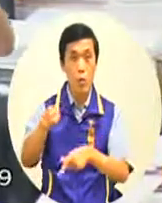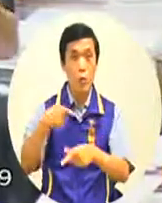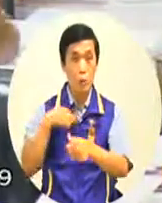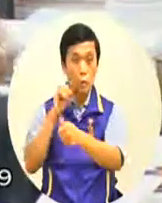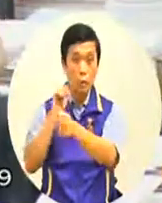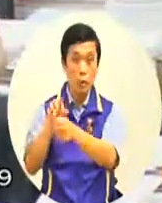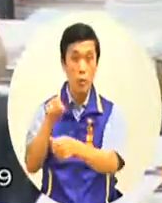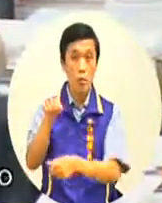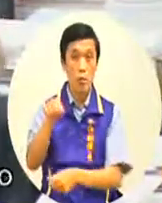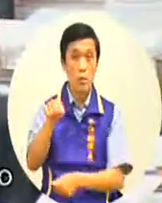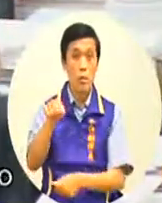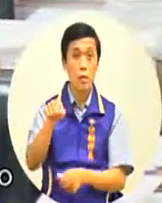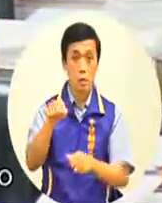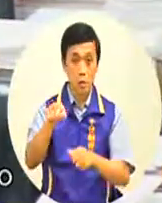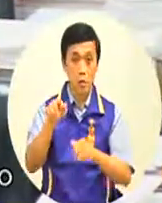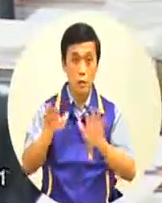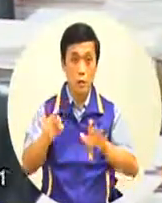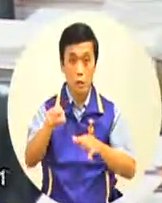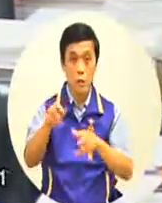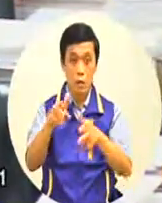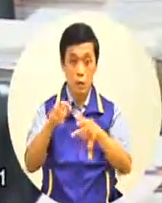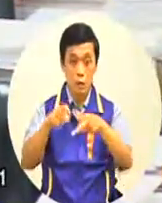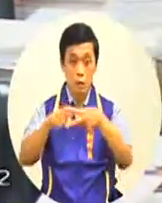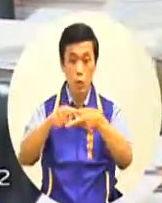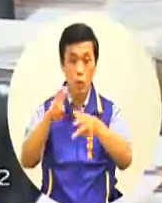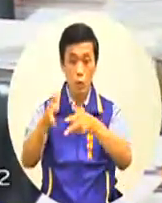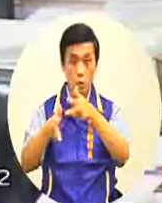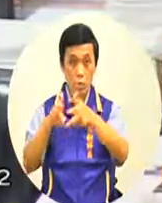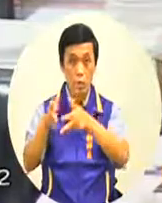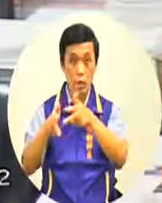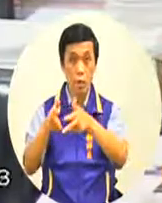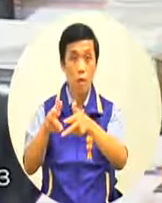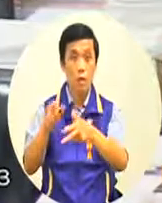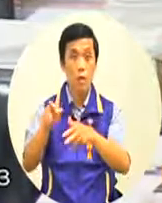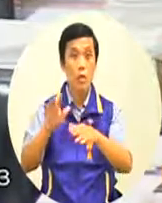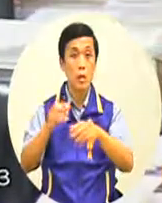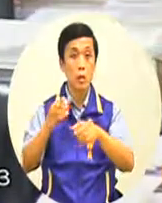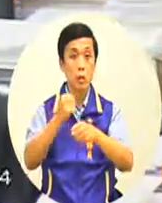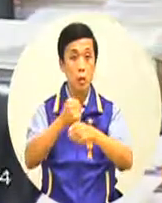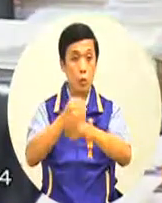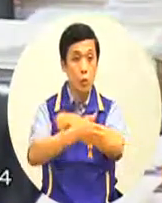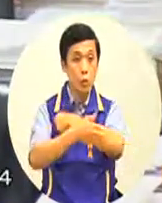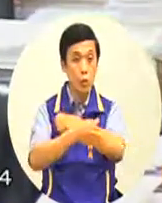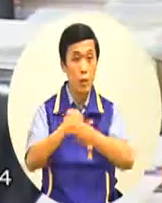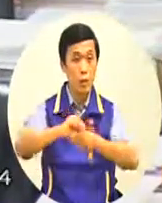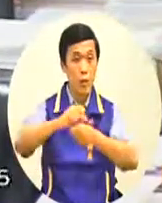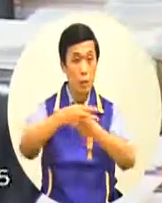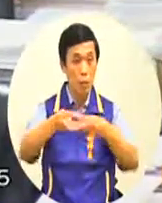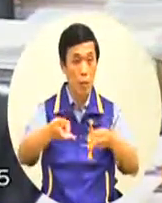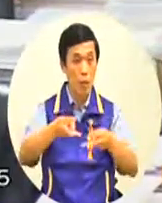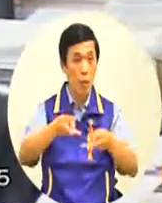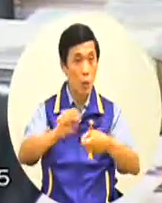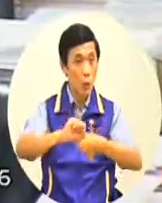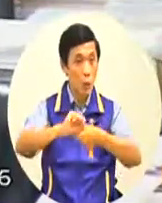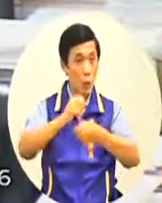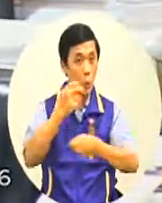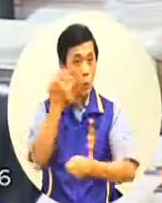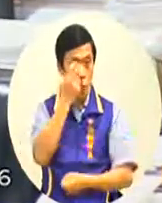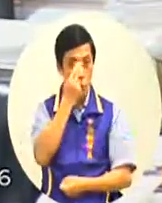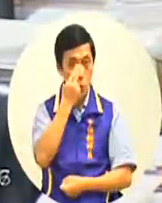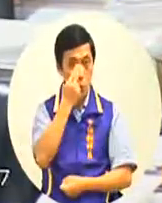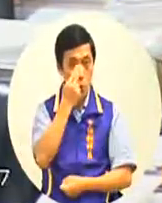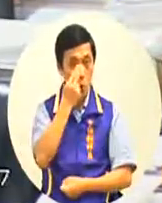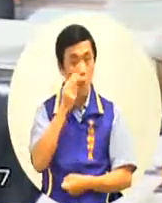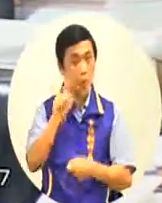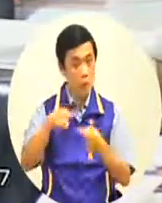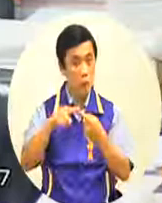即马这个，你即马这个工厂哦，你可能是你即马员工加班伤济啊，啊，即马安尼可能要罚，咱是咪给你一个